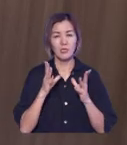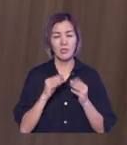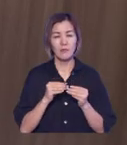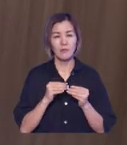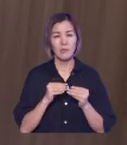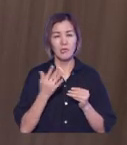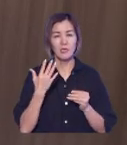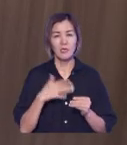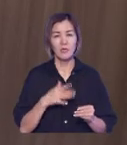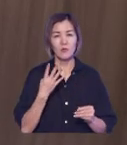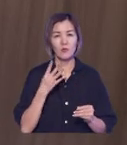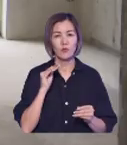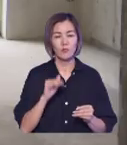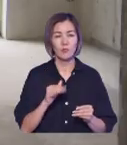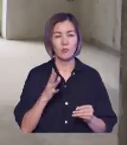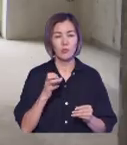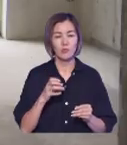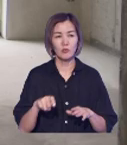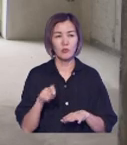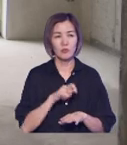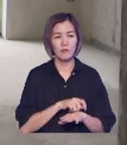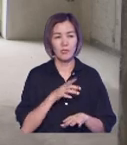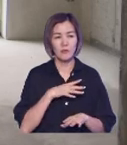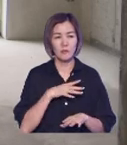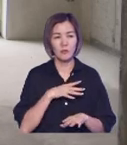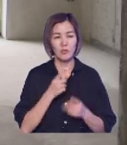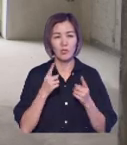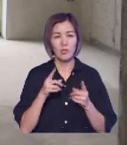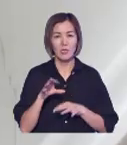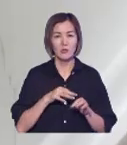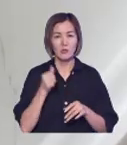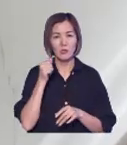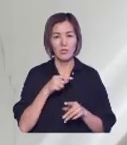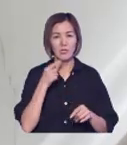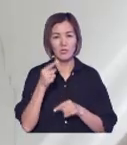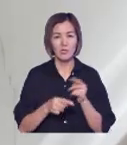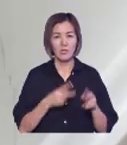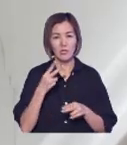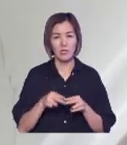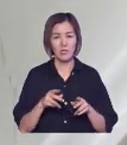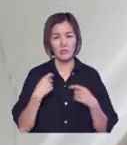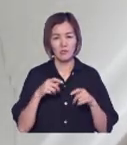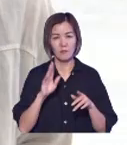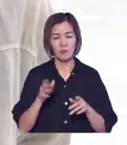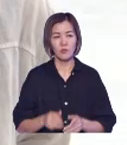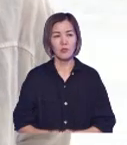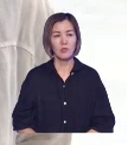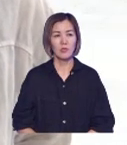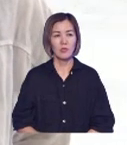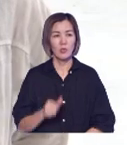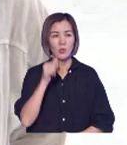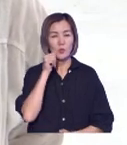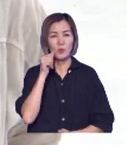ауданы 54500 шаршы метрді құрайды. Іргелі жоба келесі жылы аяқтап сатылымға шықпақ. Өткен